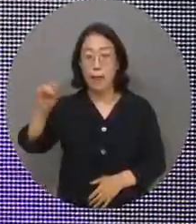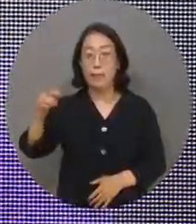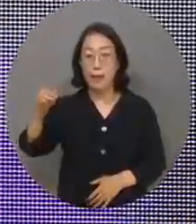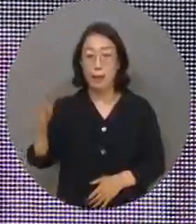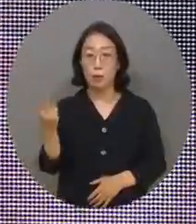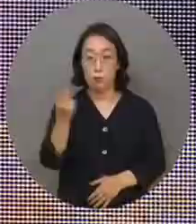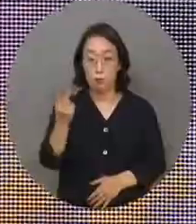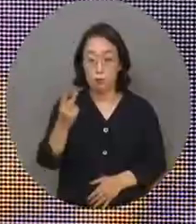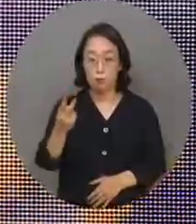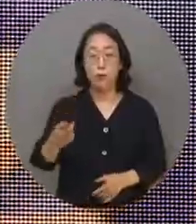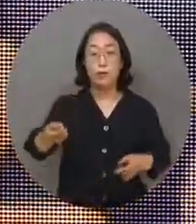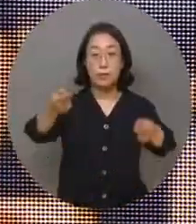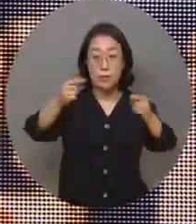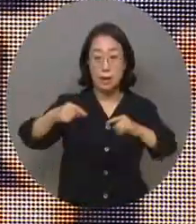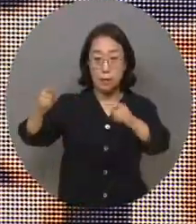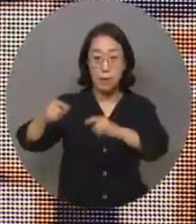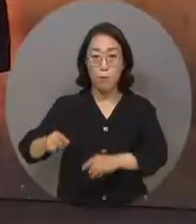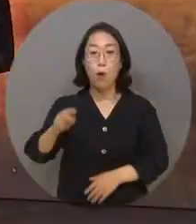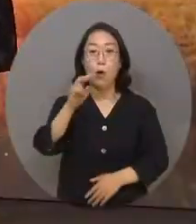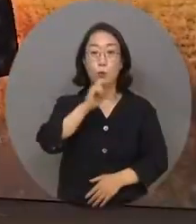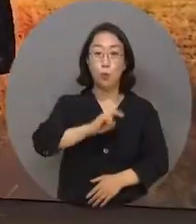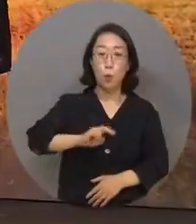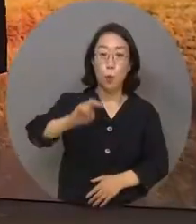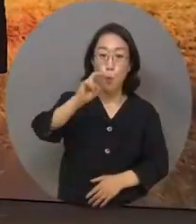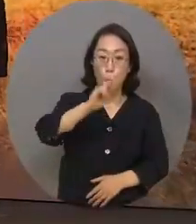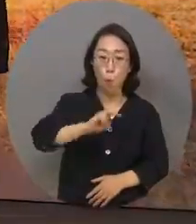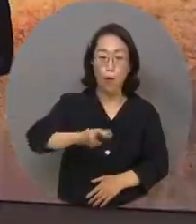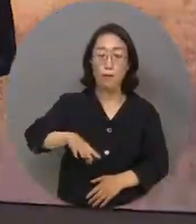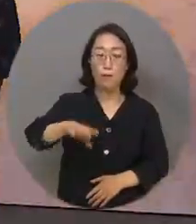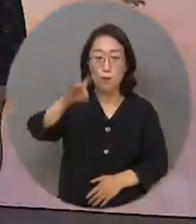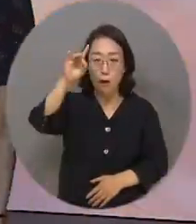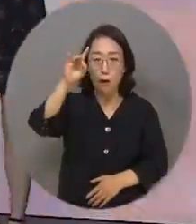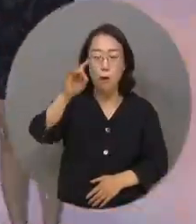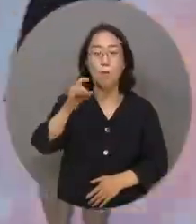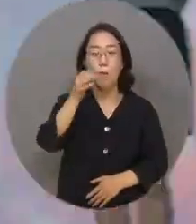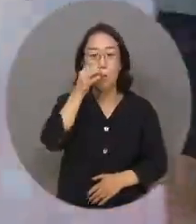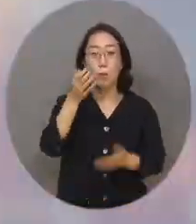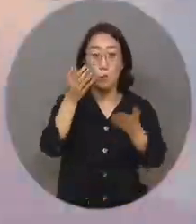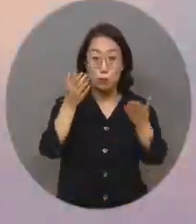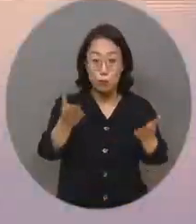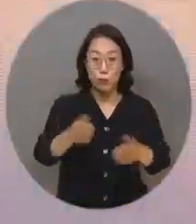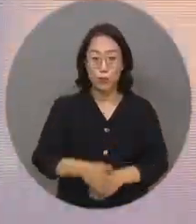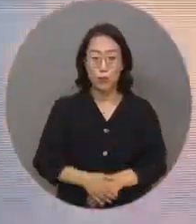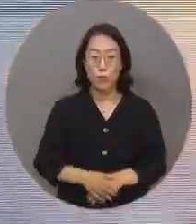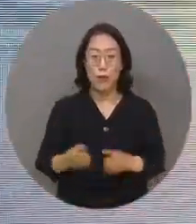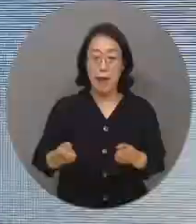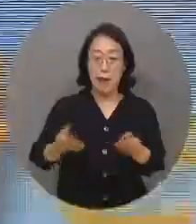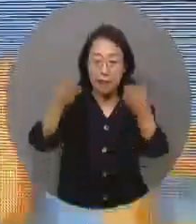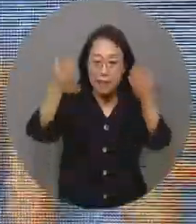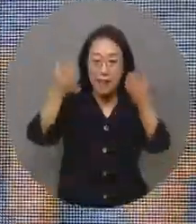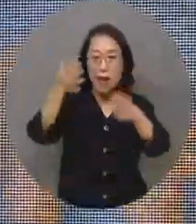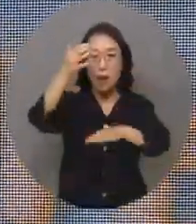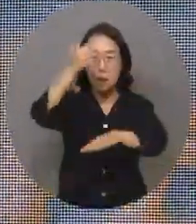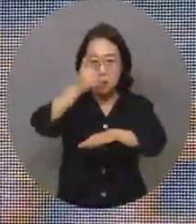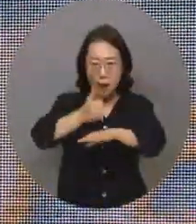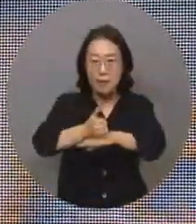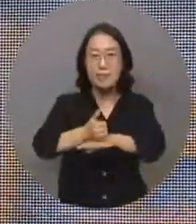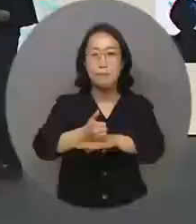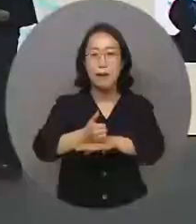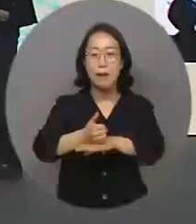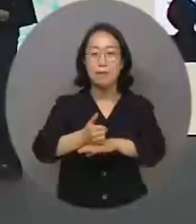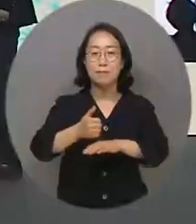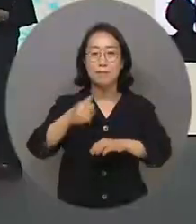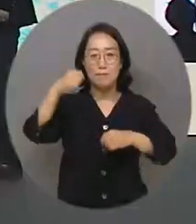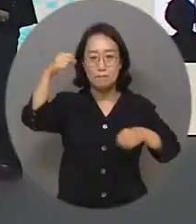참석해 축하공연에서 나비새김 캠페인 송 우리계를 처음으로 선보이며 행사에 대미를 장식했습니다